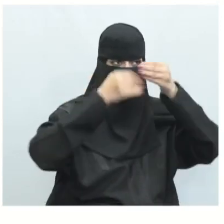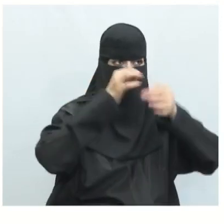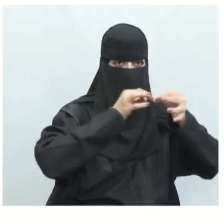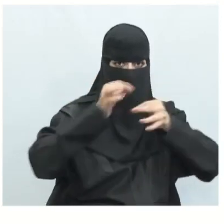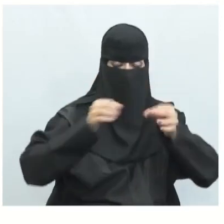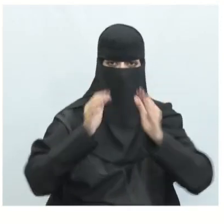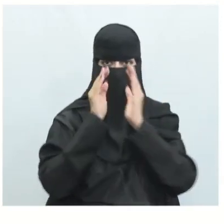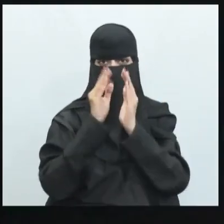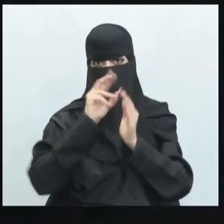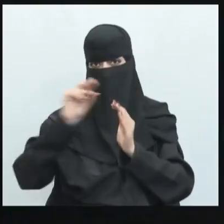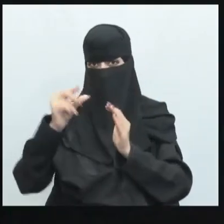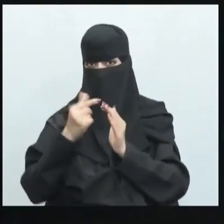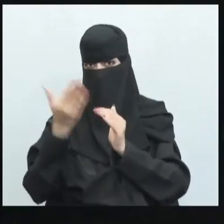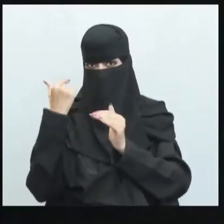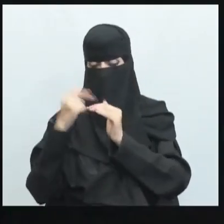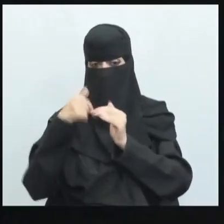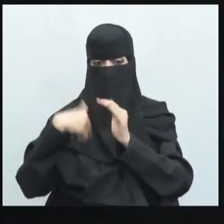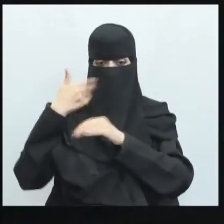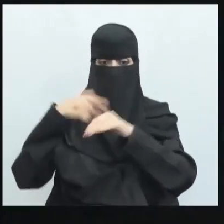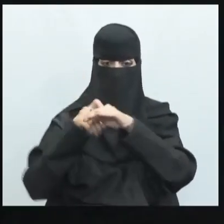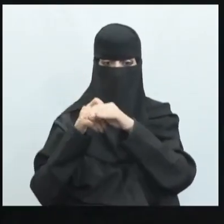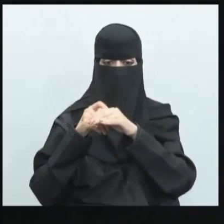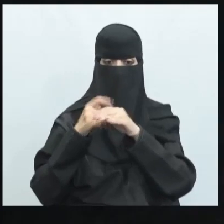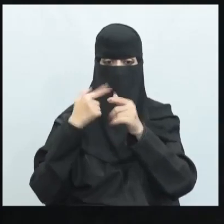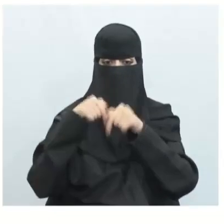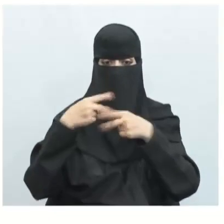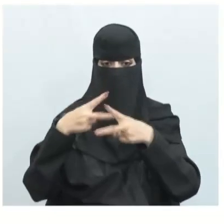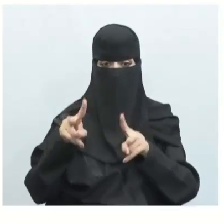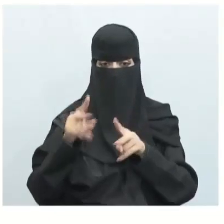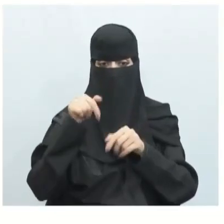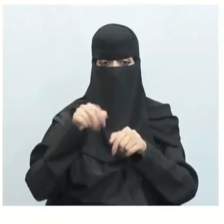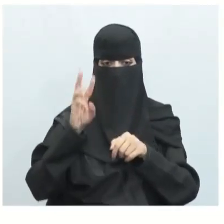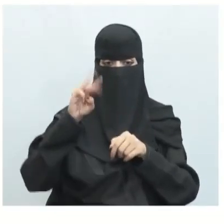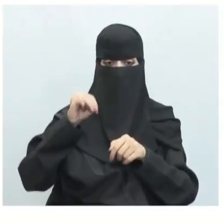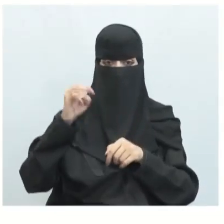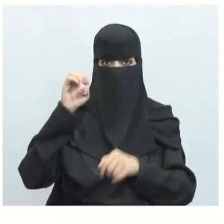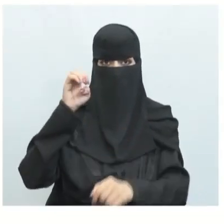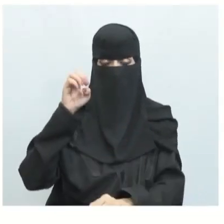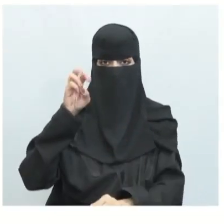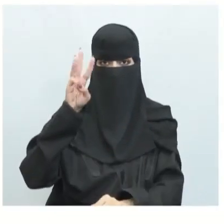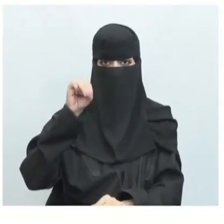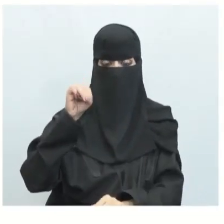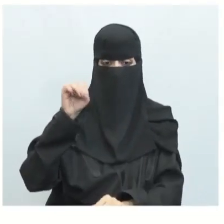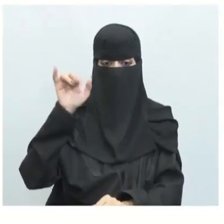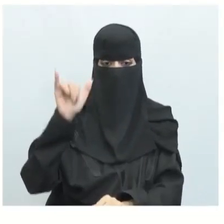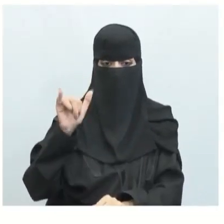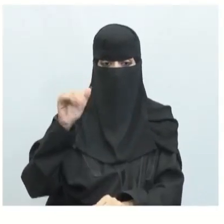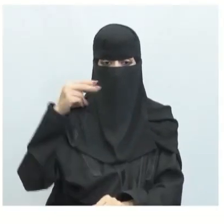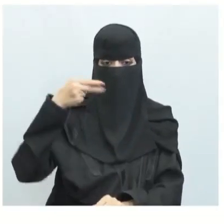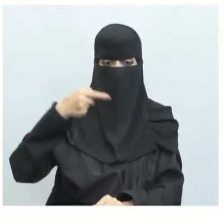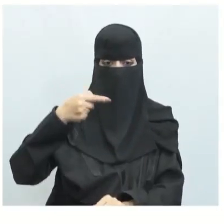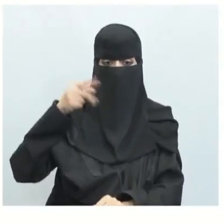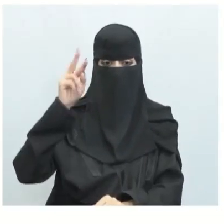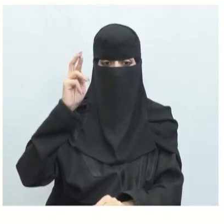كقامة كما اخذنا في الشرائح السابقه سابدا ماي جراف اي واضع القائمه